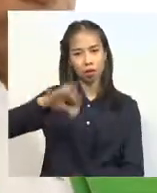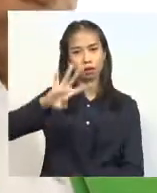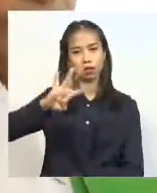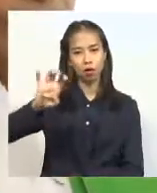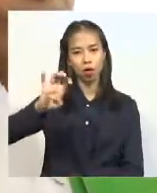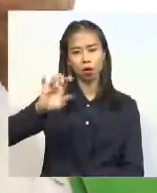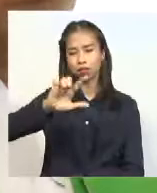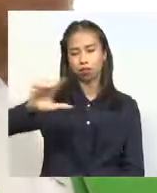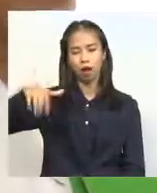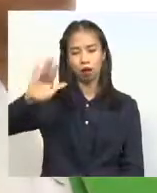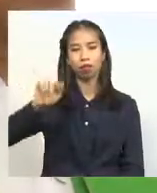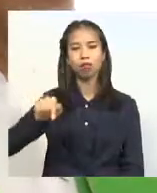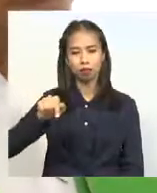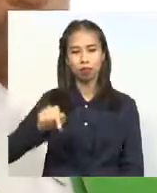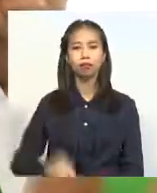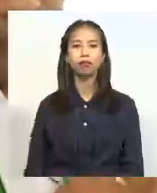9,400 กว่าล้านบาท